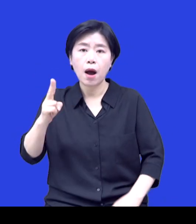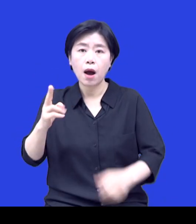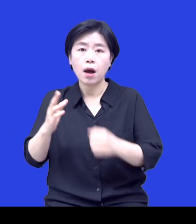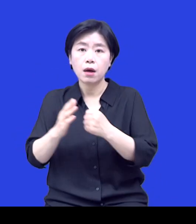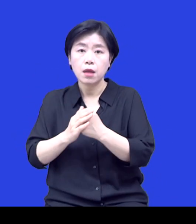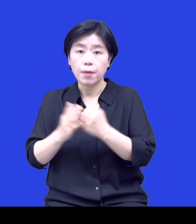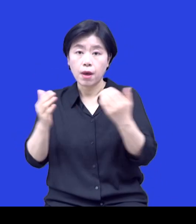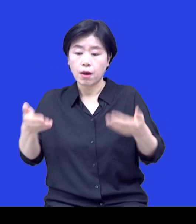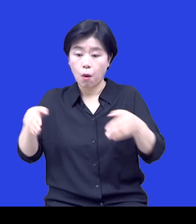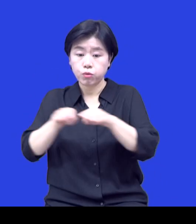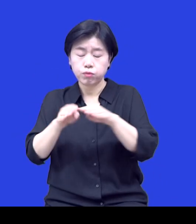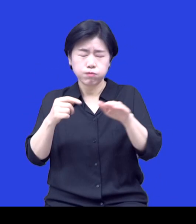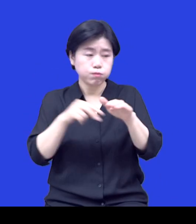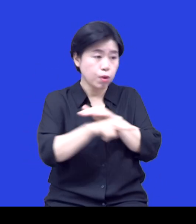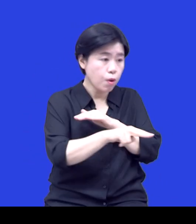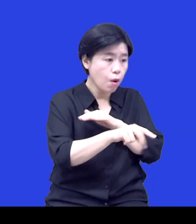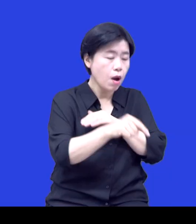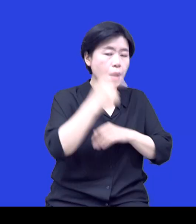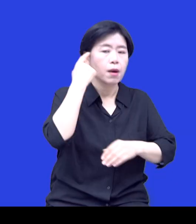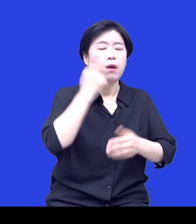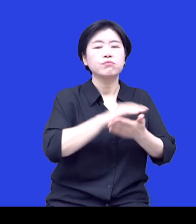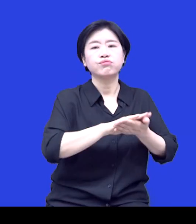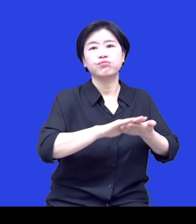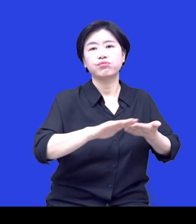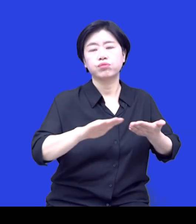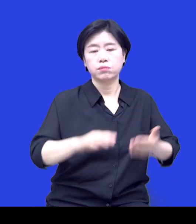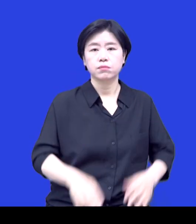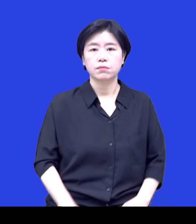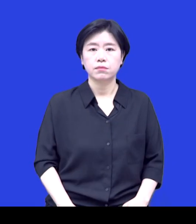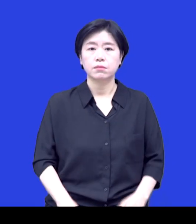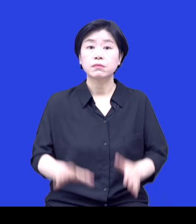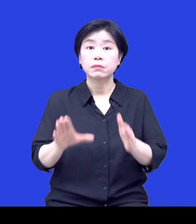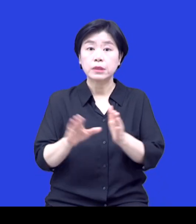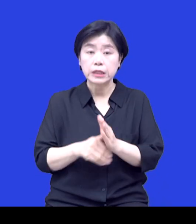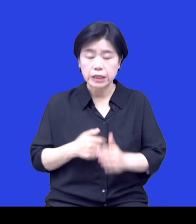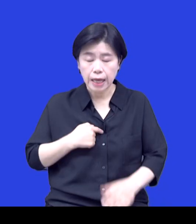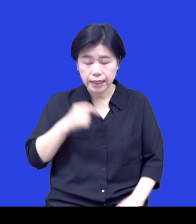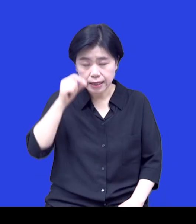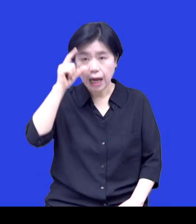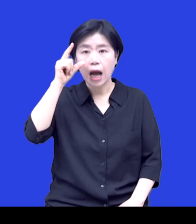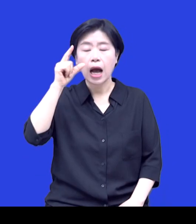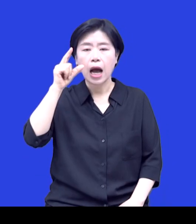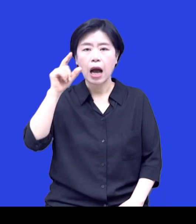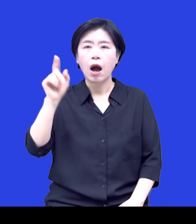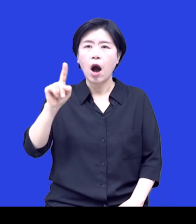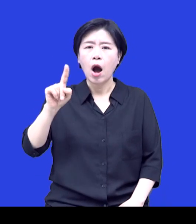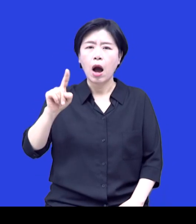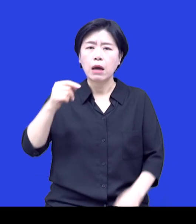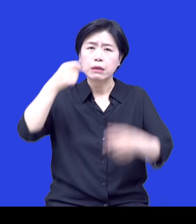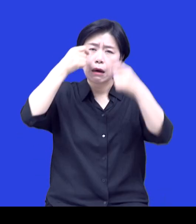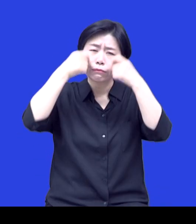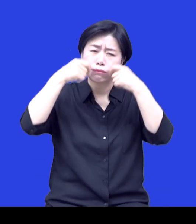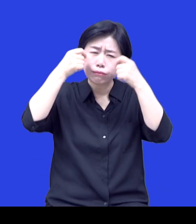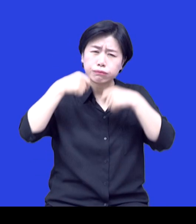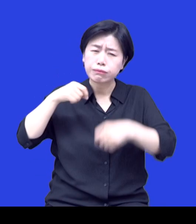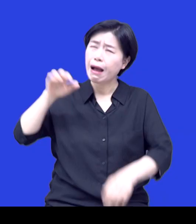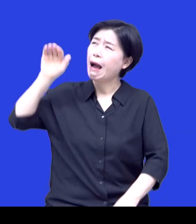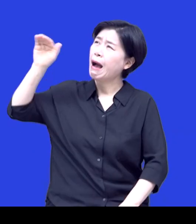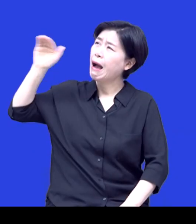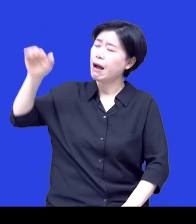딱 뛰쳐나오니까 그때 다시 마음이 편안해지는 거. 내가 그때 알았죠. 그리고 울면서 얘기했죠. 하나님 이게